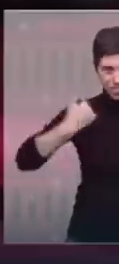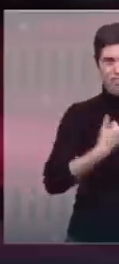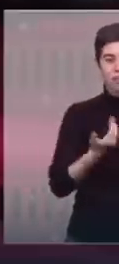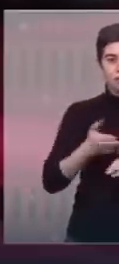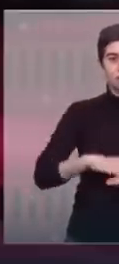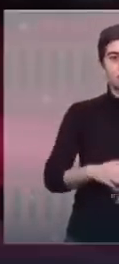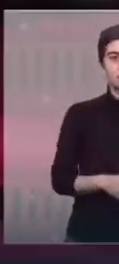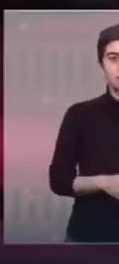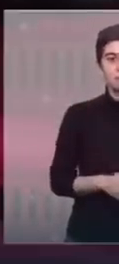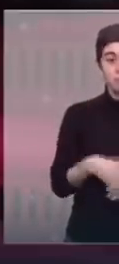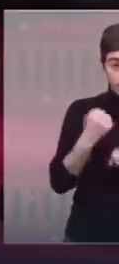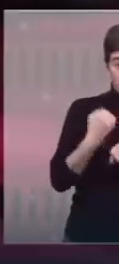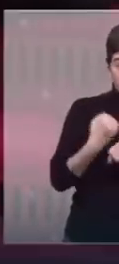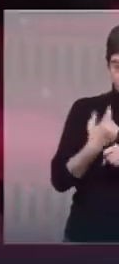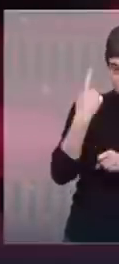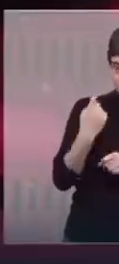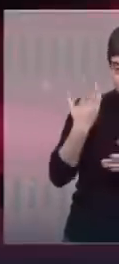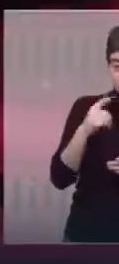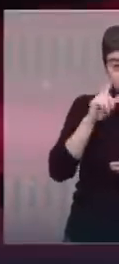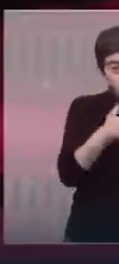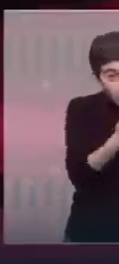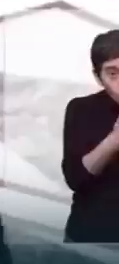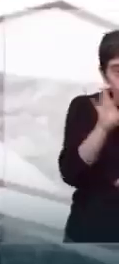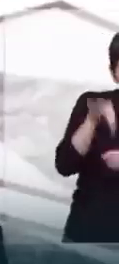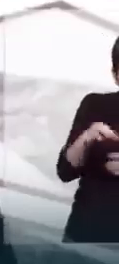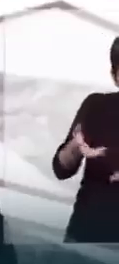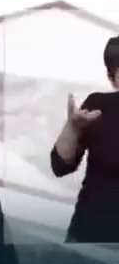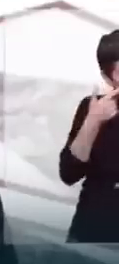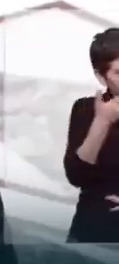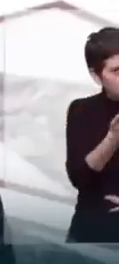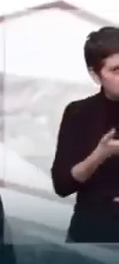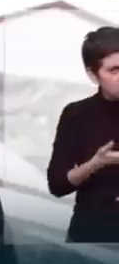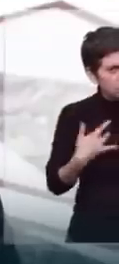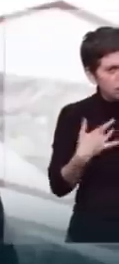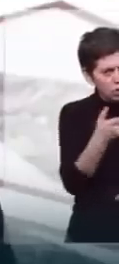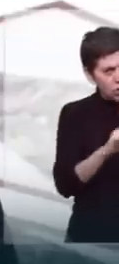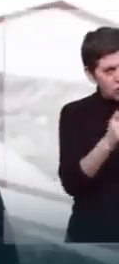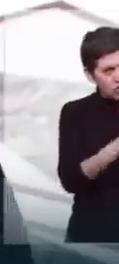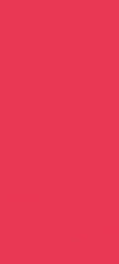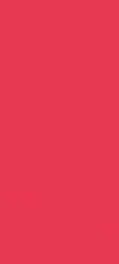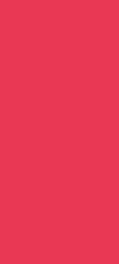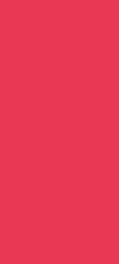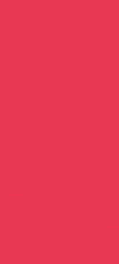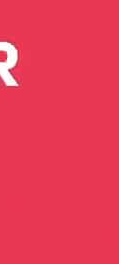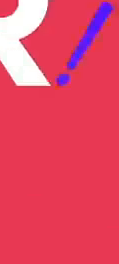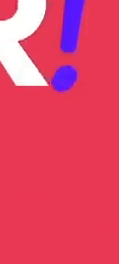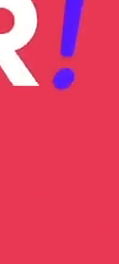travail qui a démarré. Encore une fois, soutenez-le par votre vote de temps en temps. Vous verrez, ça change et c'est beaucoup plus utile.